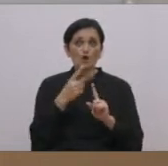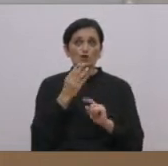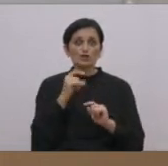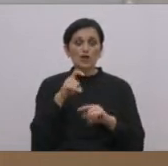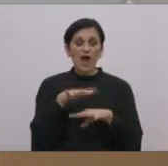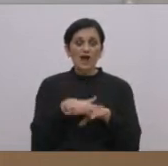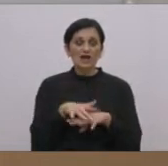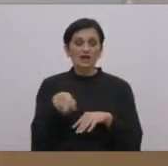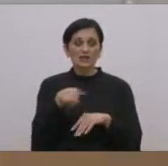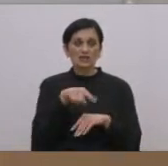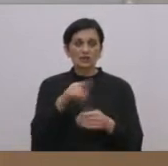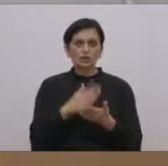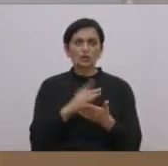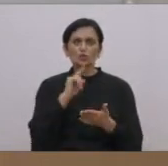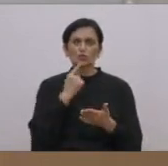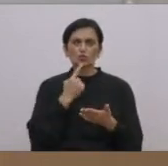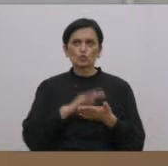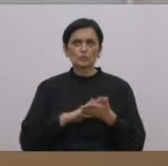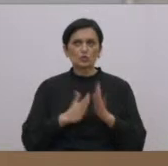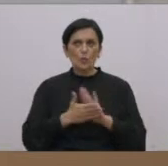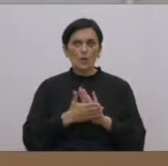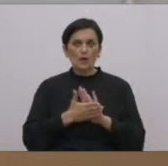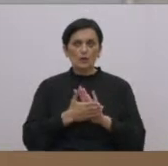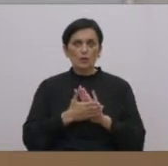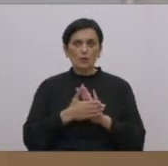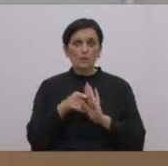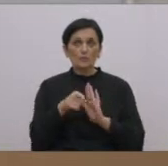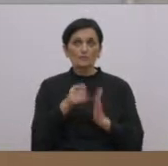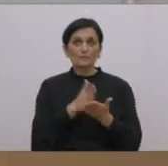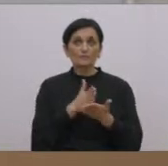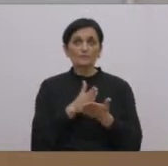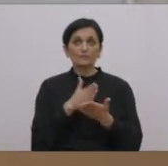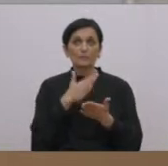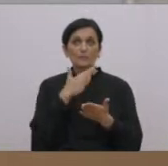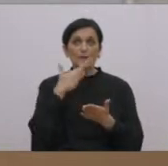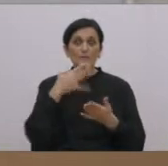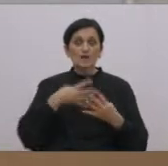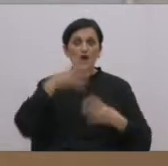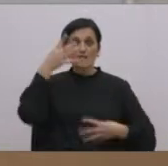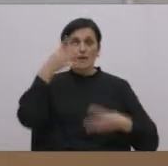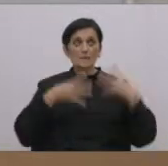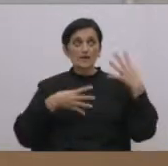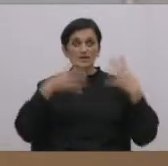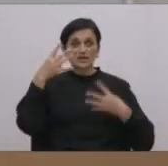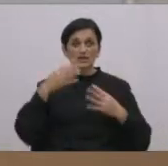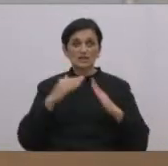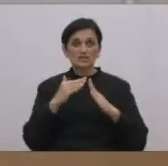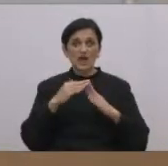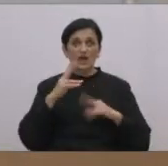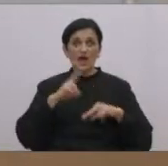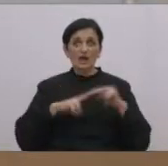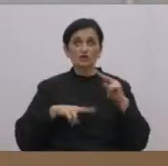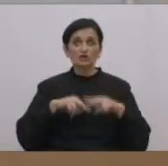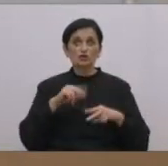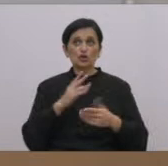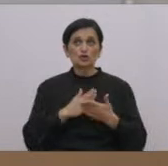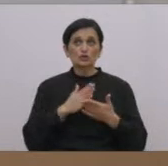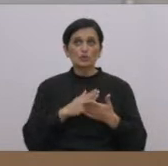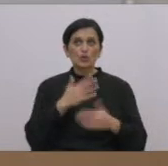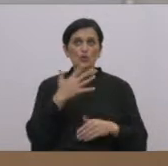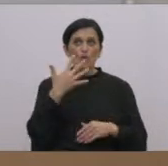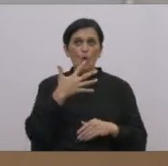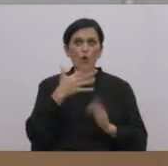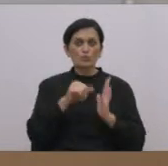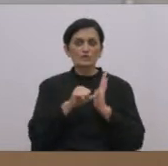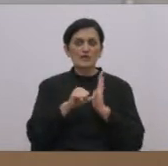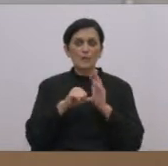დასახლებაში გვაქვს ძალიან რთული მდგომარეობა. აქ არსებული მრავალბინიანი სახლები აშენებული არის 50-იან